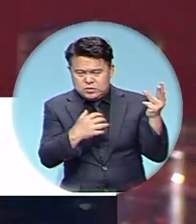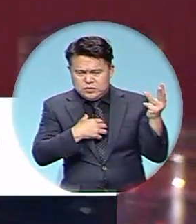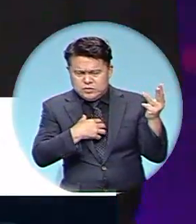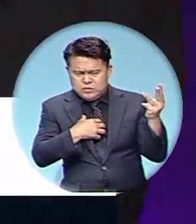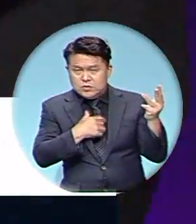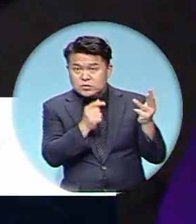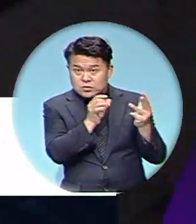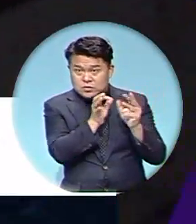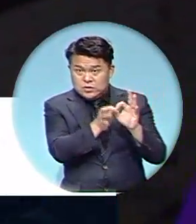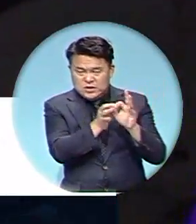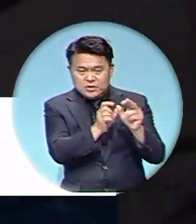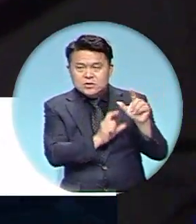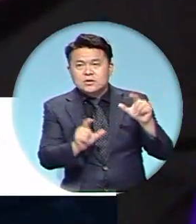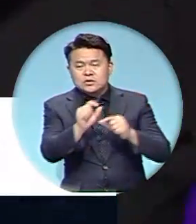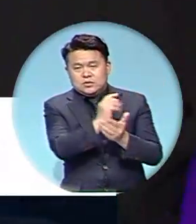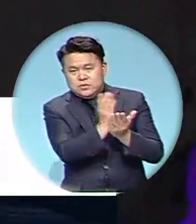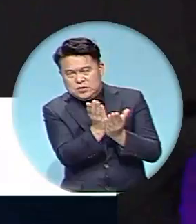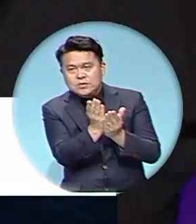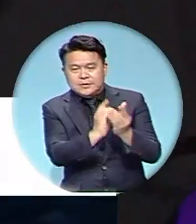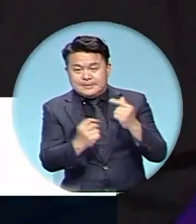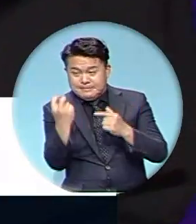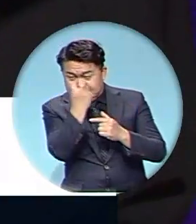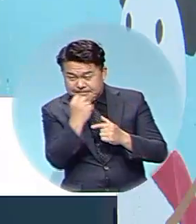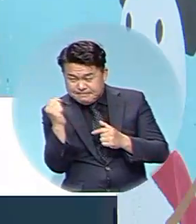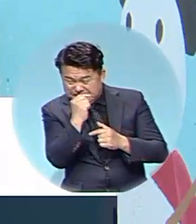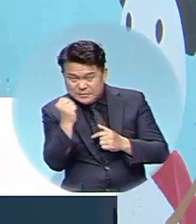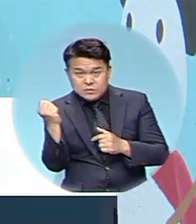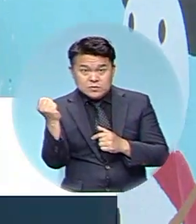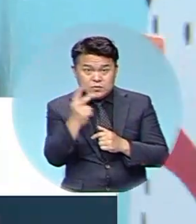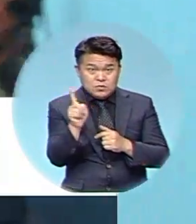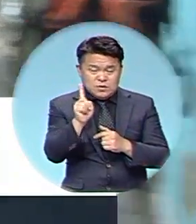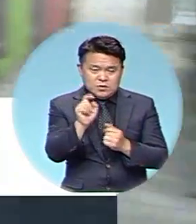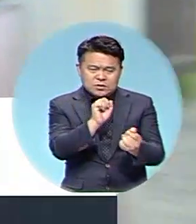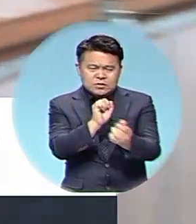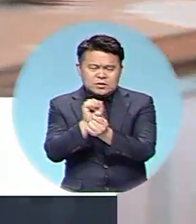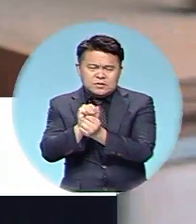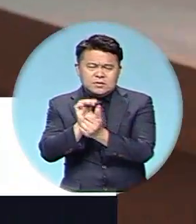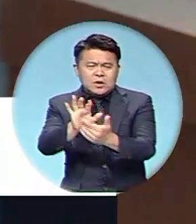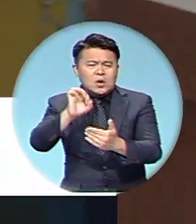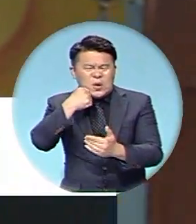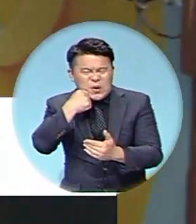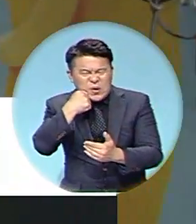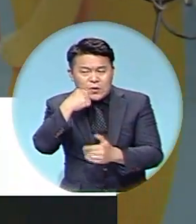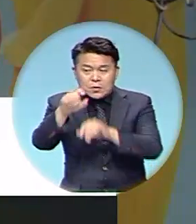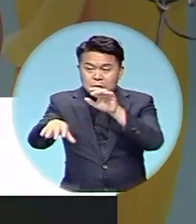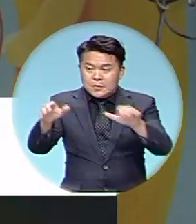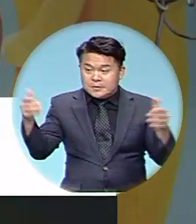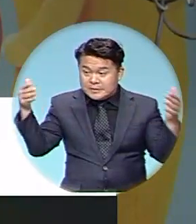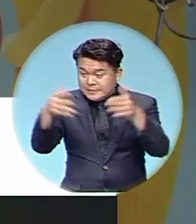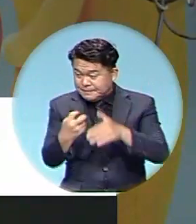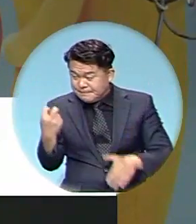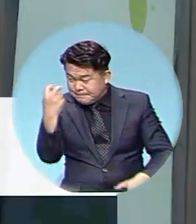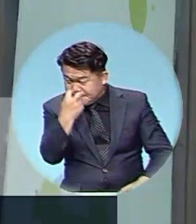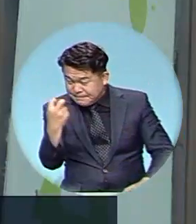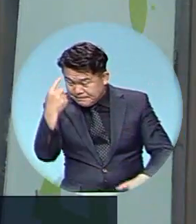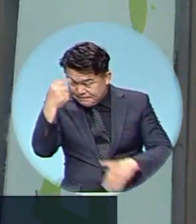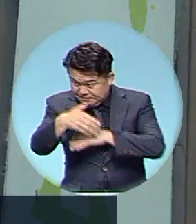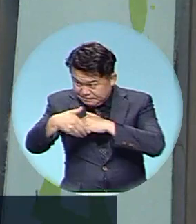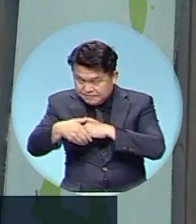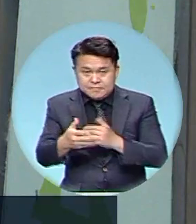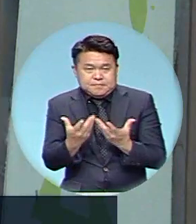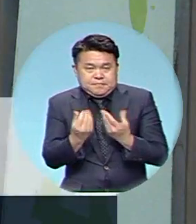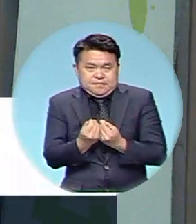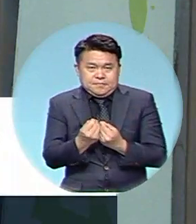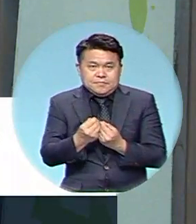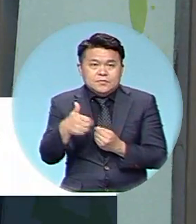시설을 추가로 확대해 관리를 강화하고 방역 사각지대에 놓인 취약시설을 집중 점검하기로 했습니다.